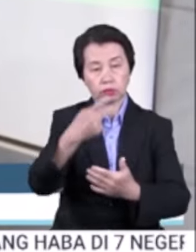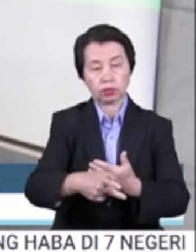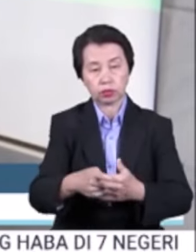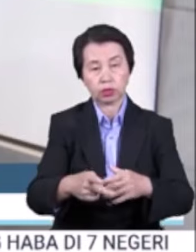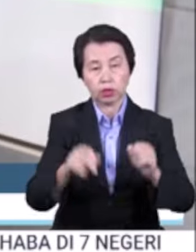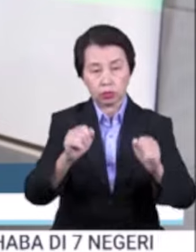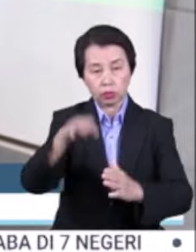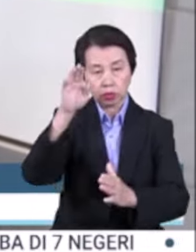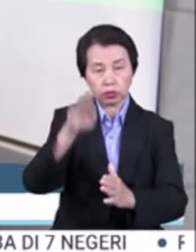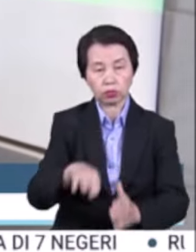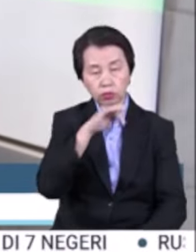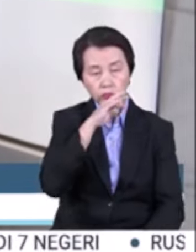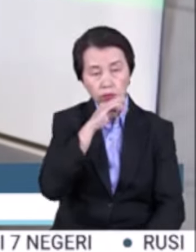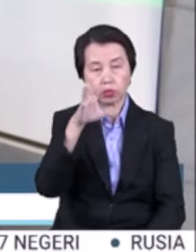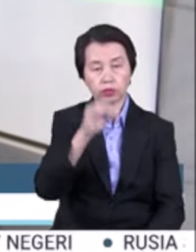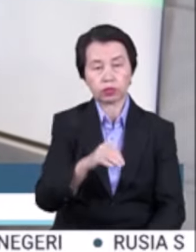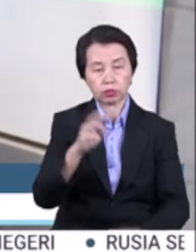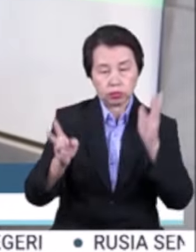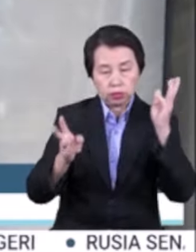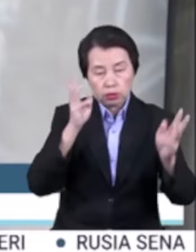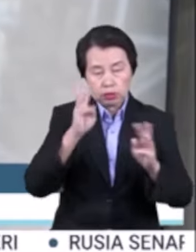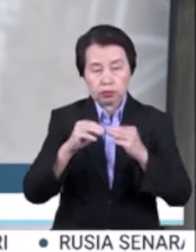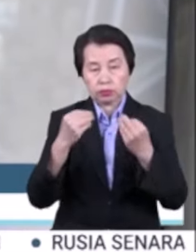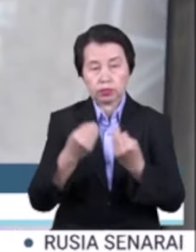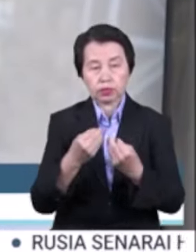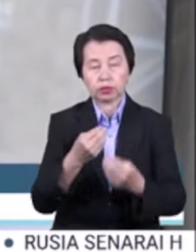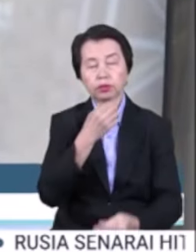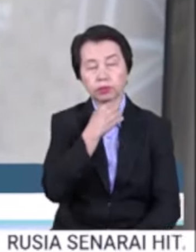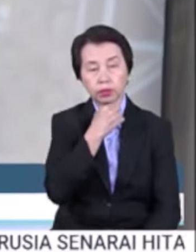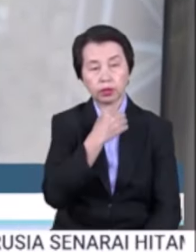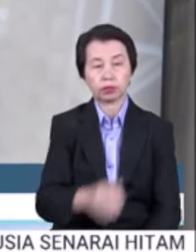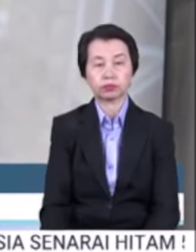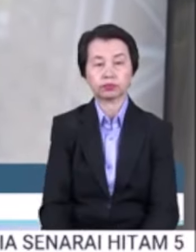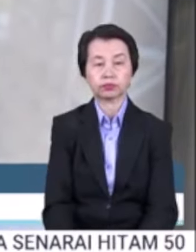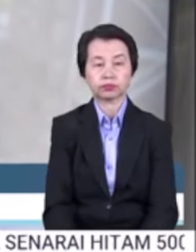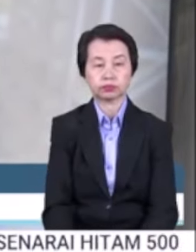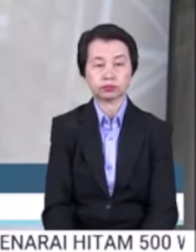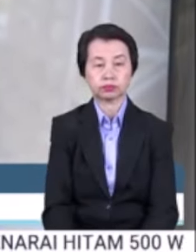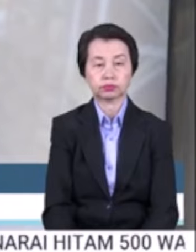dapat mengurangkan pencemaran dan keresahan masyarakat negeri tersebut.